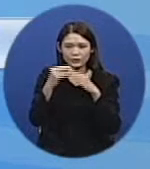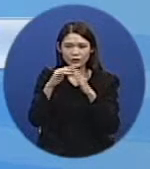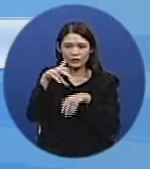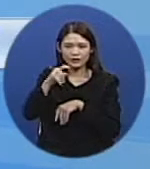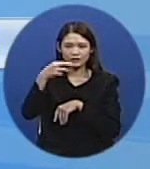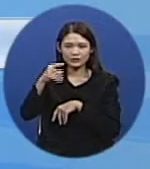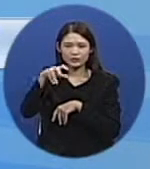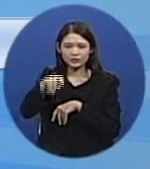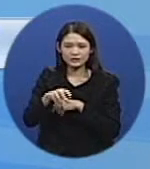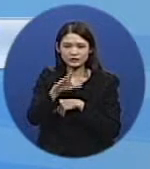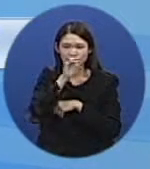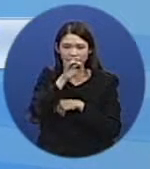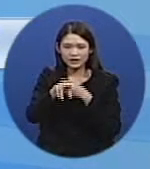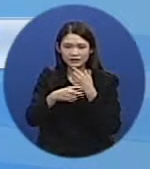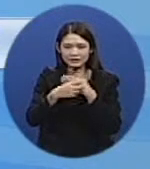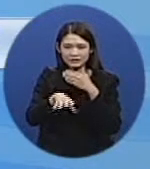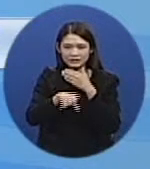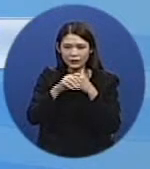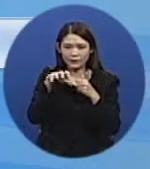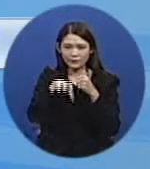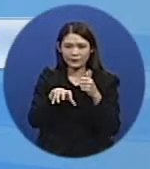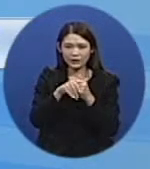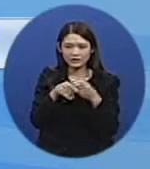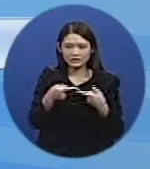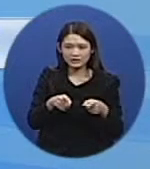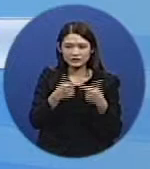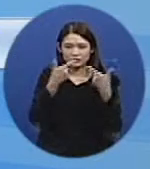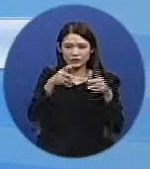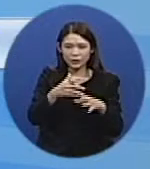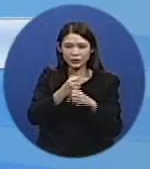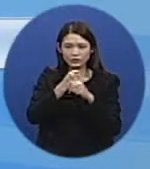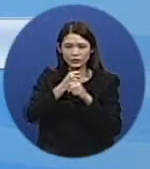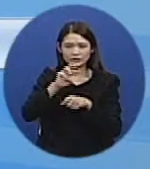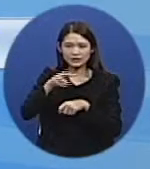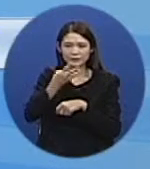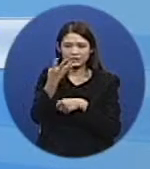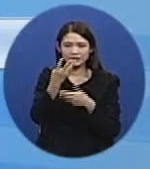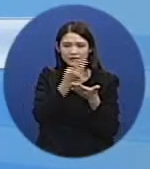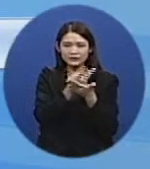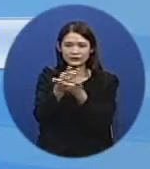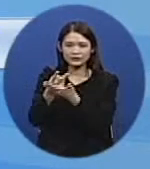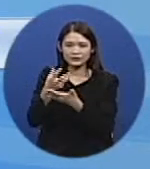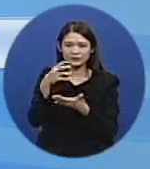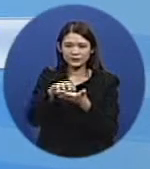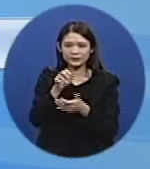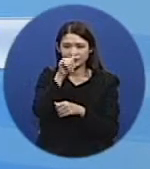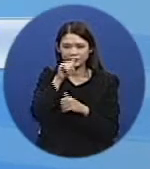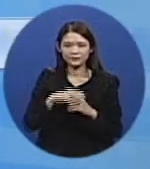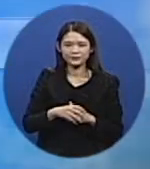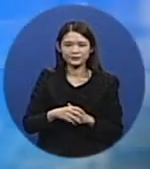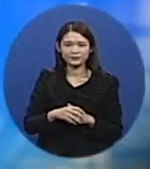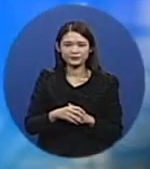가톨릭 중앙의료원이 운영을 맡았고 지하 1층, 지상 6층에 총 304 병상 규모를 갖추고 있습니다.